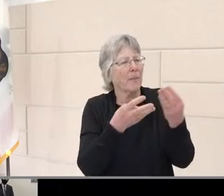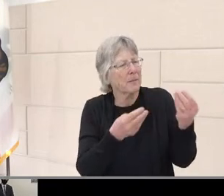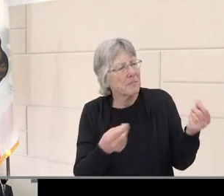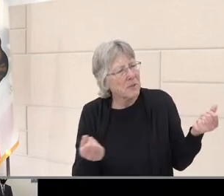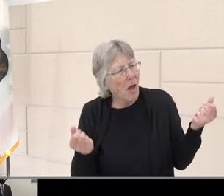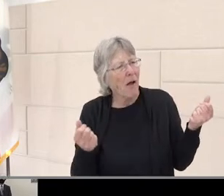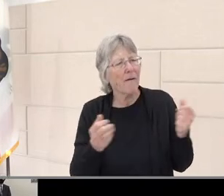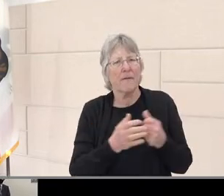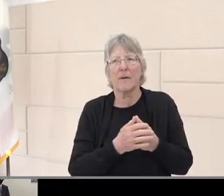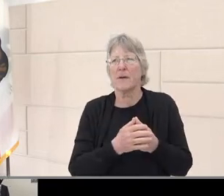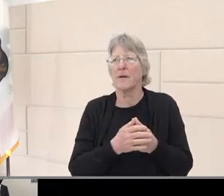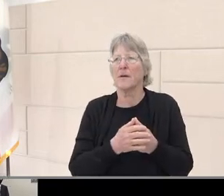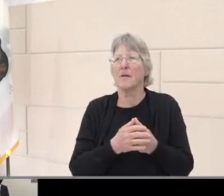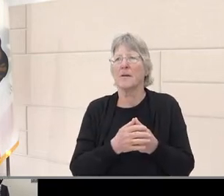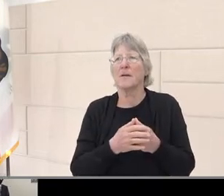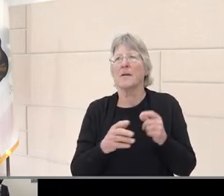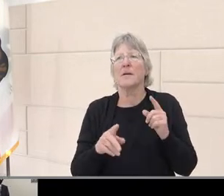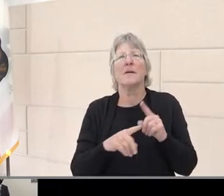បញ្ហា